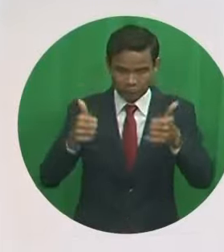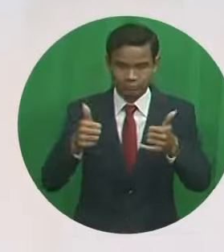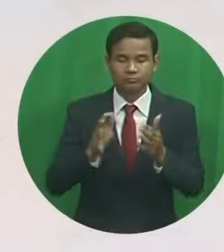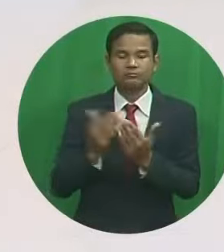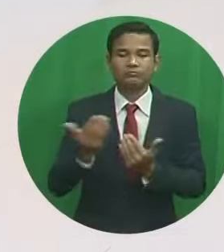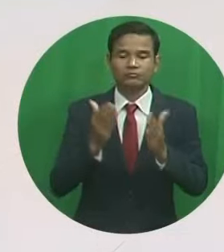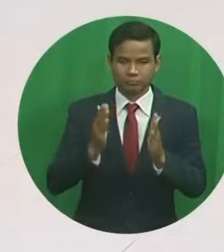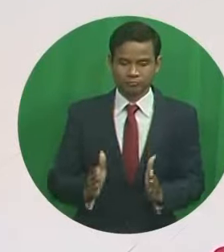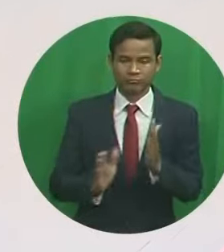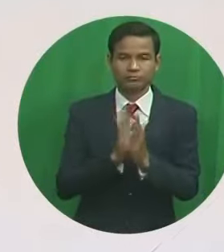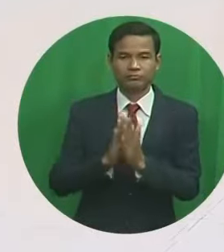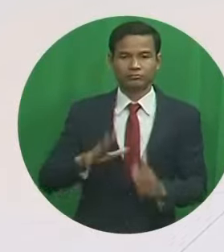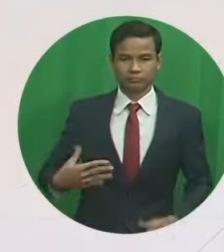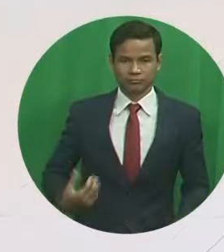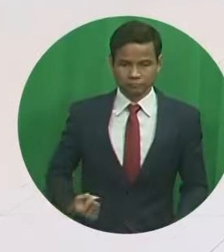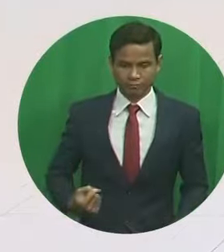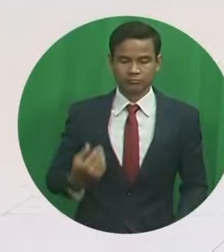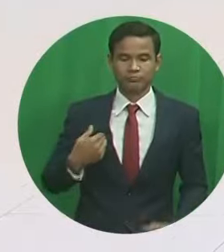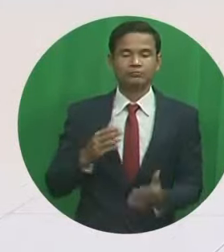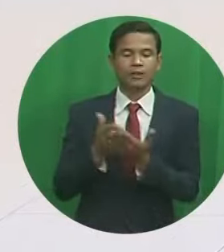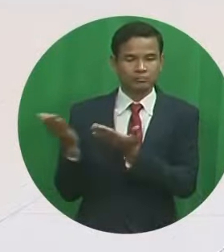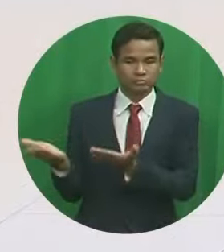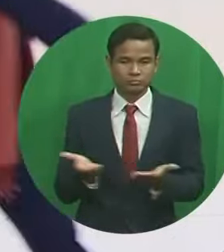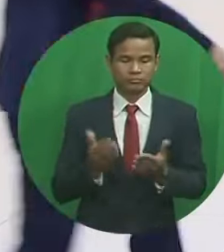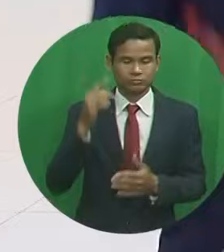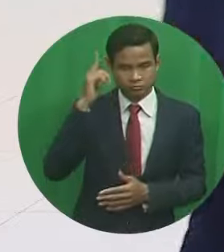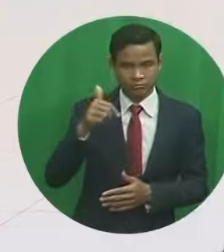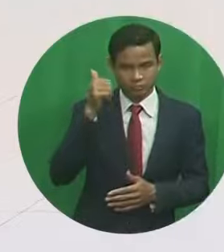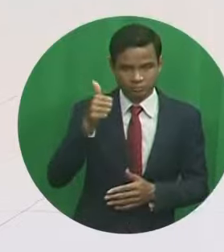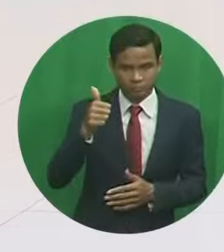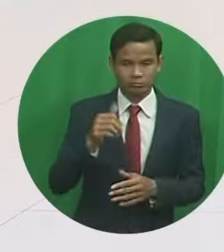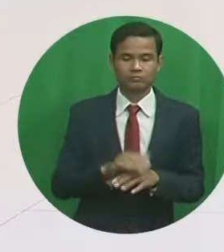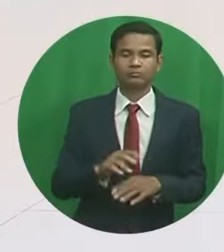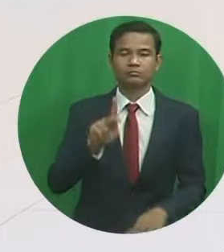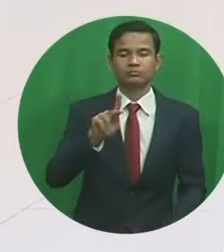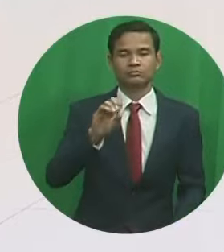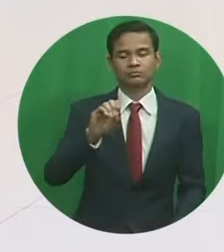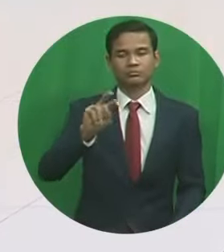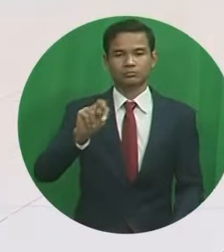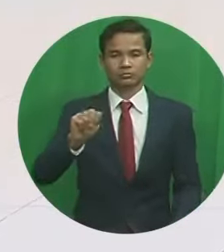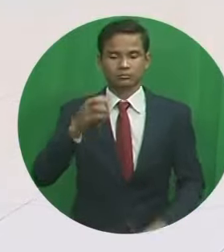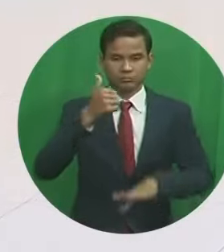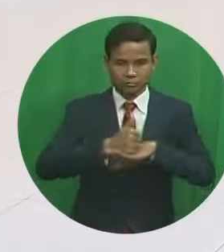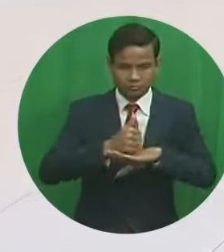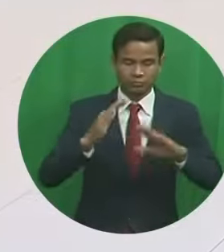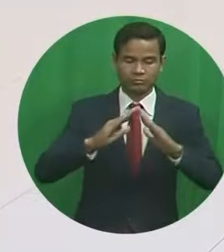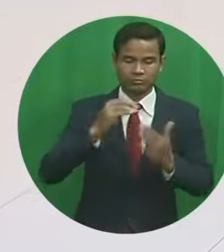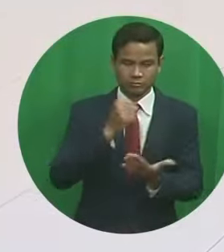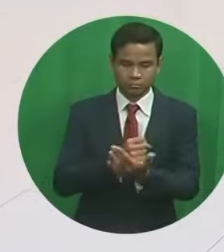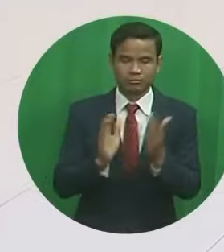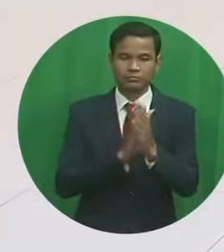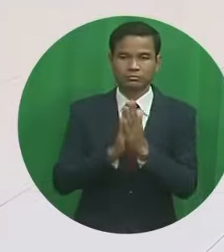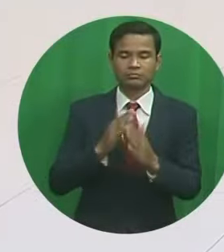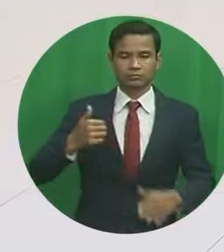ន្ត្រីនៃព្រះរាជាណាចក្រកម្ពុជាបានអនុញ្ញាតឲ្យលោកជំទាវពីងគិតនីកនឯកអគ្គរដ្ឋទូតនៃប្រទេ